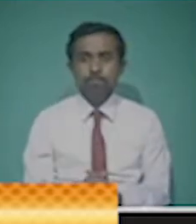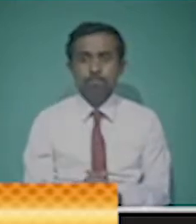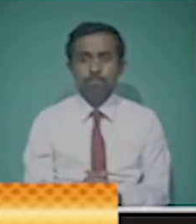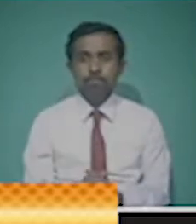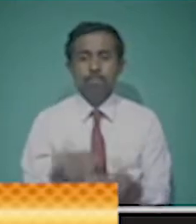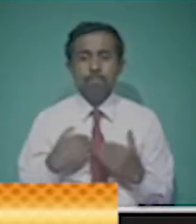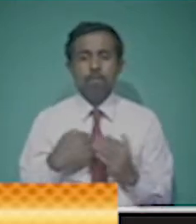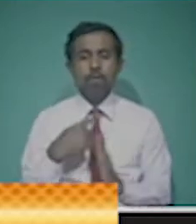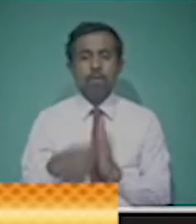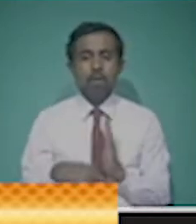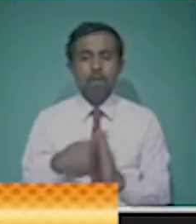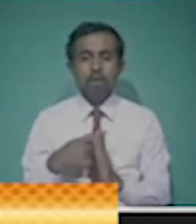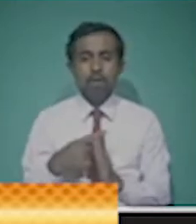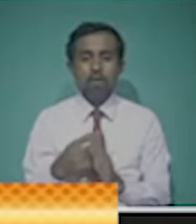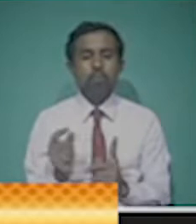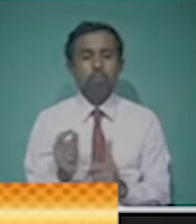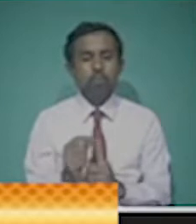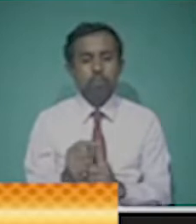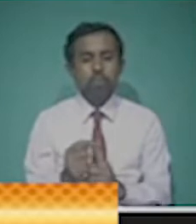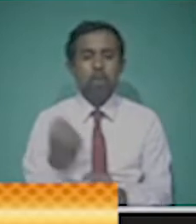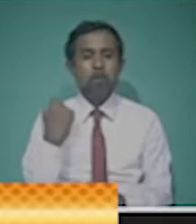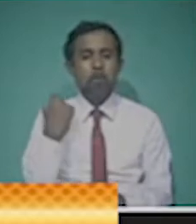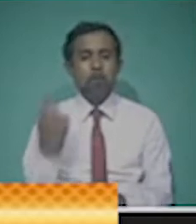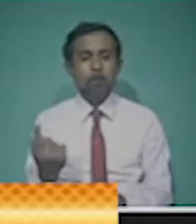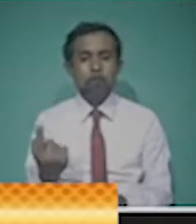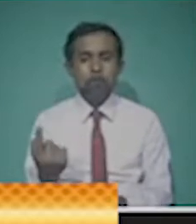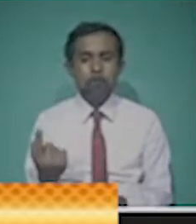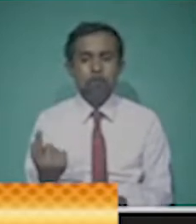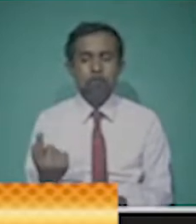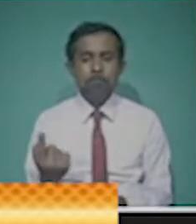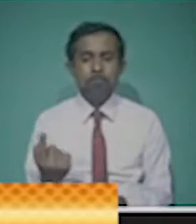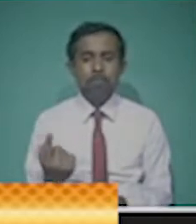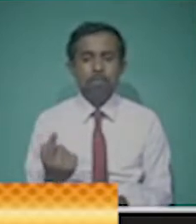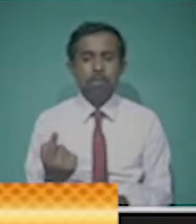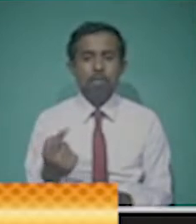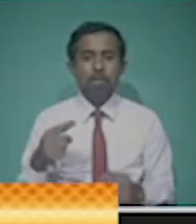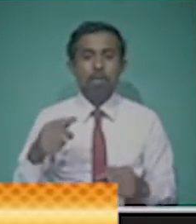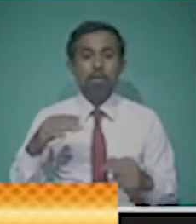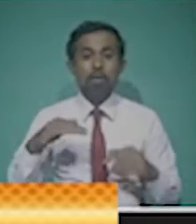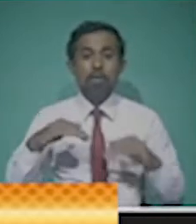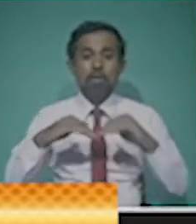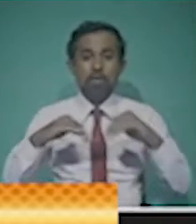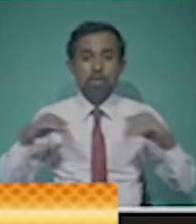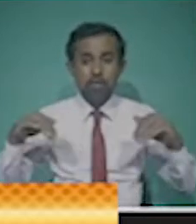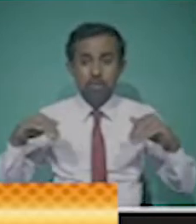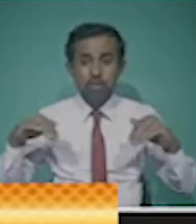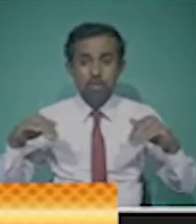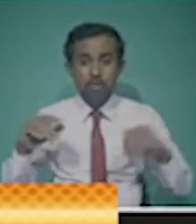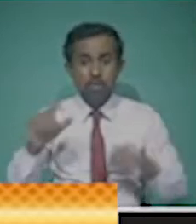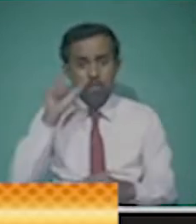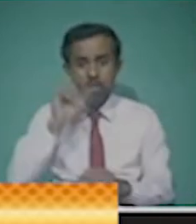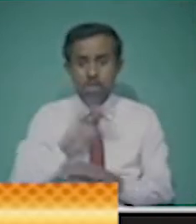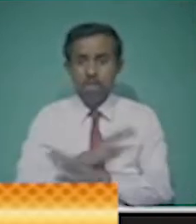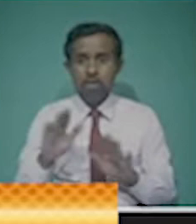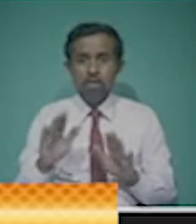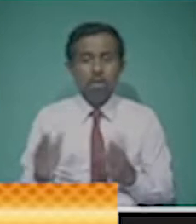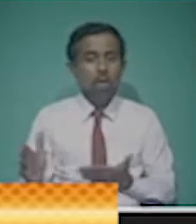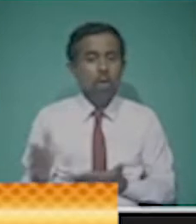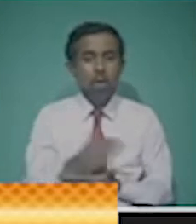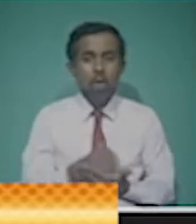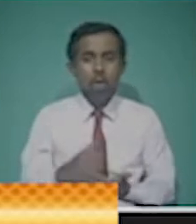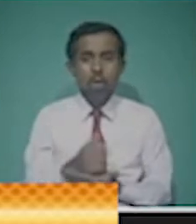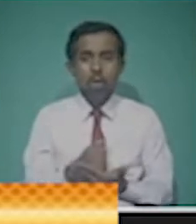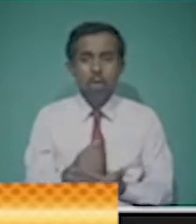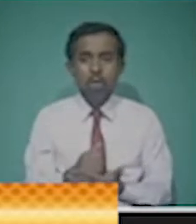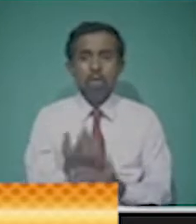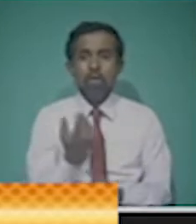ini tarah darah mila amal, aneit makhal ini padi tulah porla darah, percenai thode bilum, bisai dama ke, ini nanti porla darah ting,